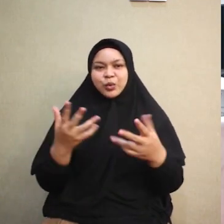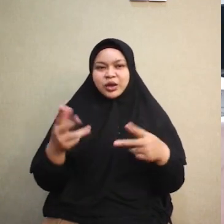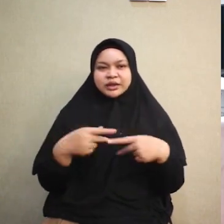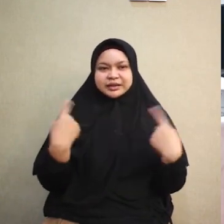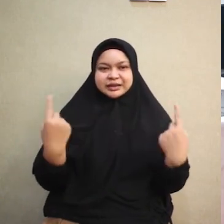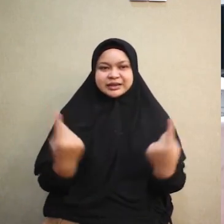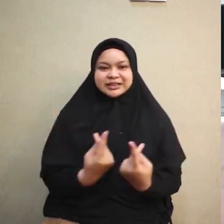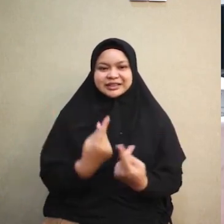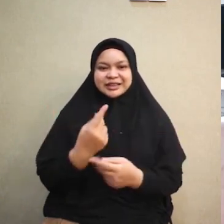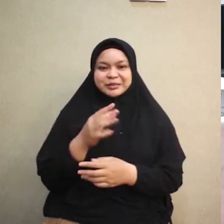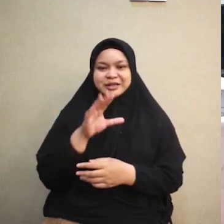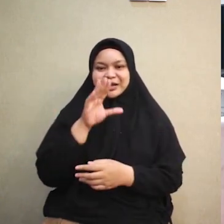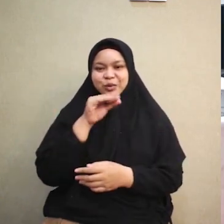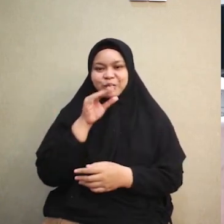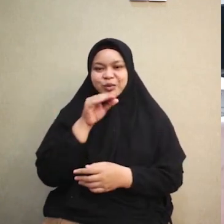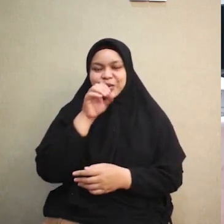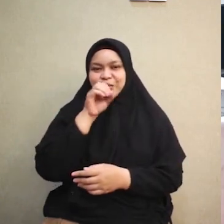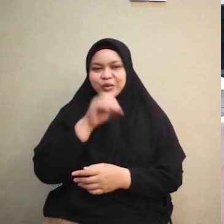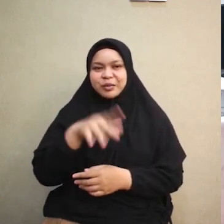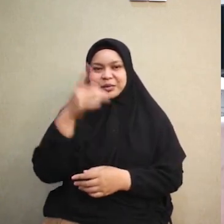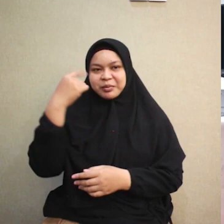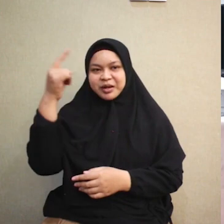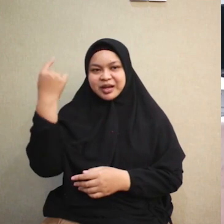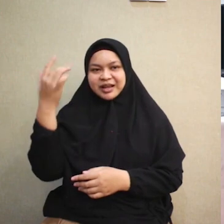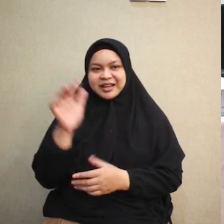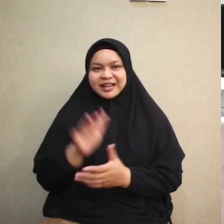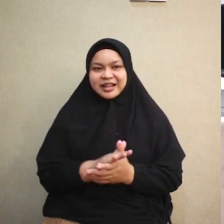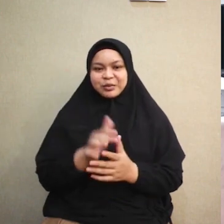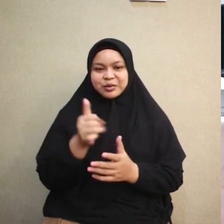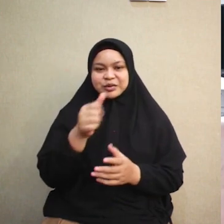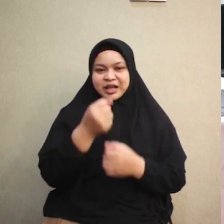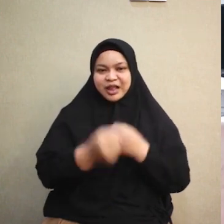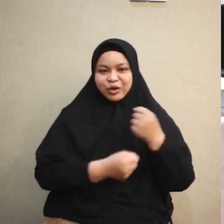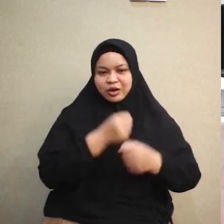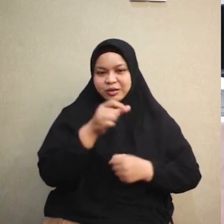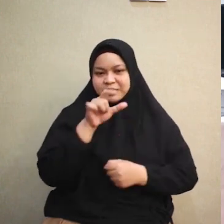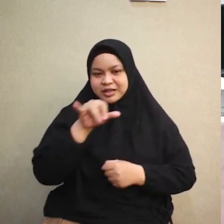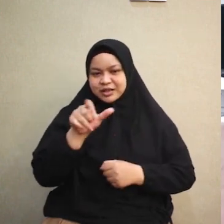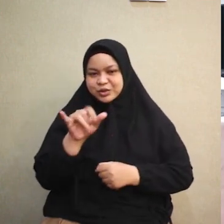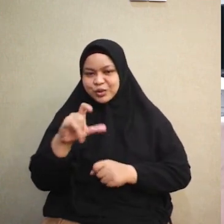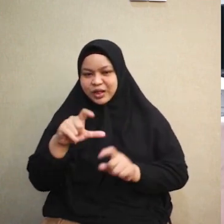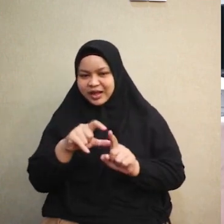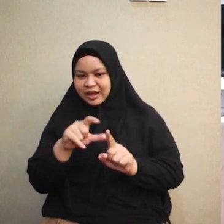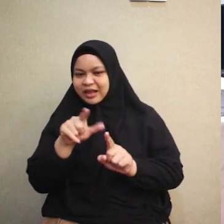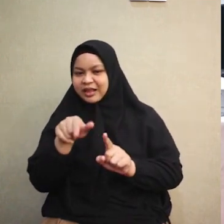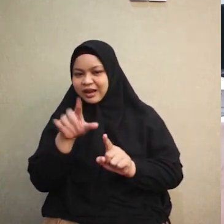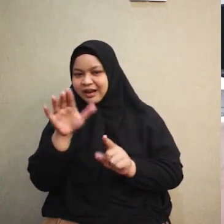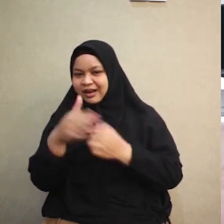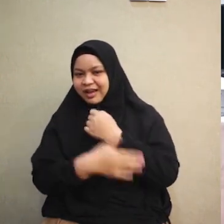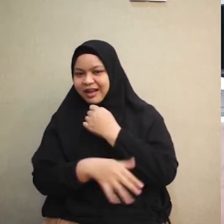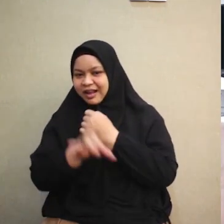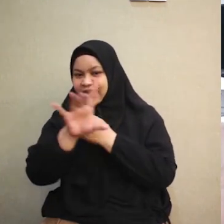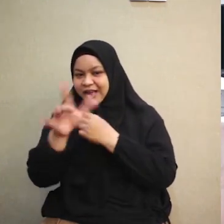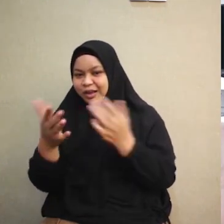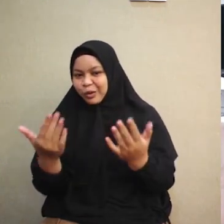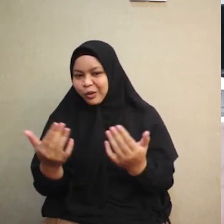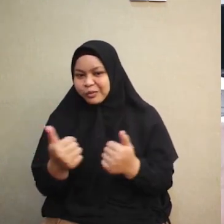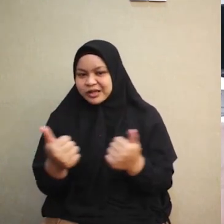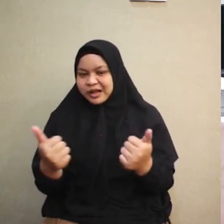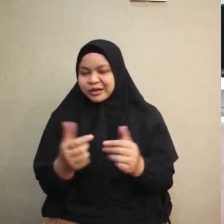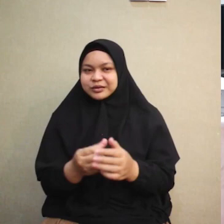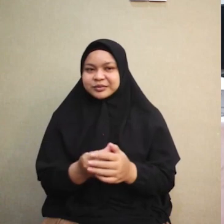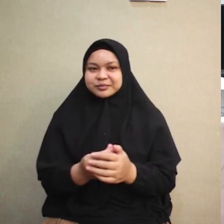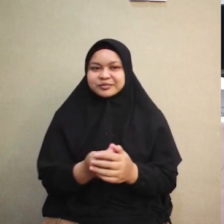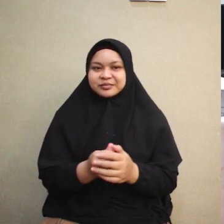bisa ngomong ke pemerintah eh pemerintah kalau kamu ngelakuin ini semua kamu bisa loh julitin negara lain yuk bisa yuk gitu mungkin itu ya